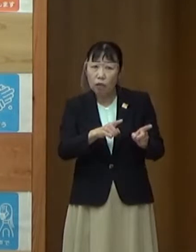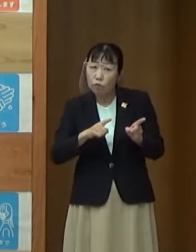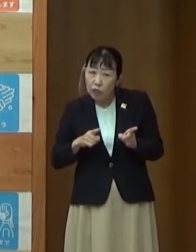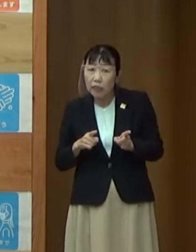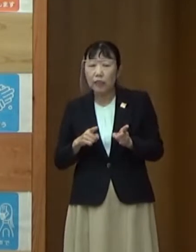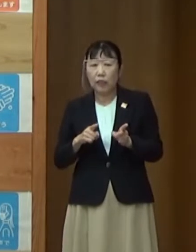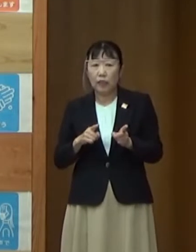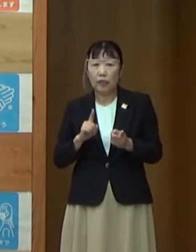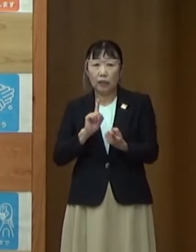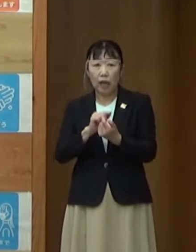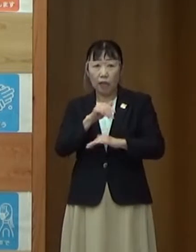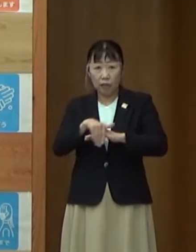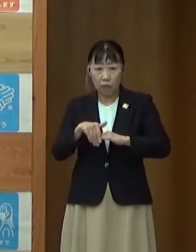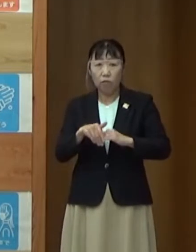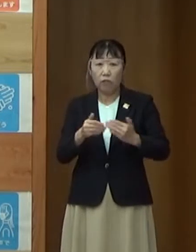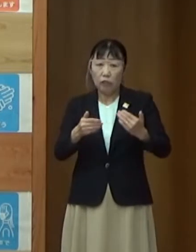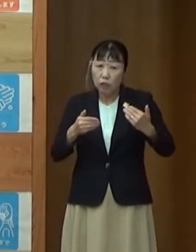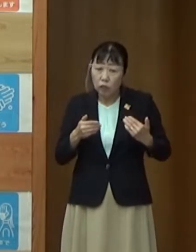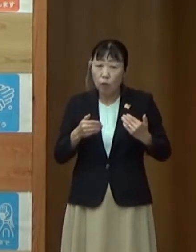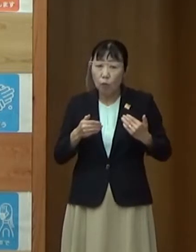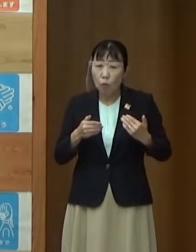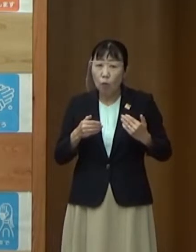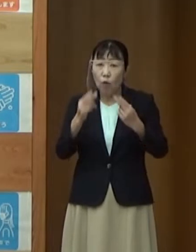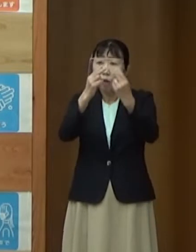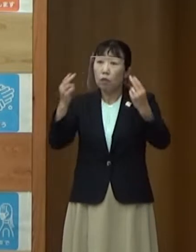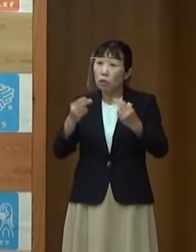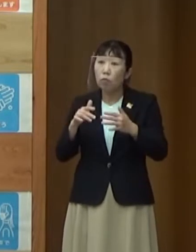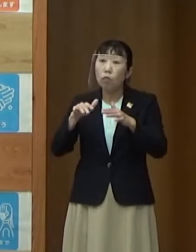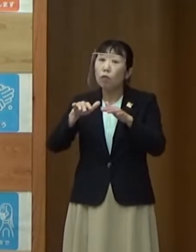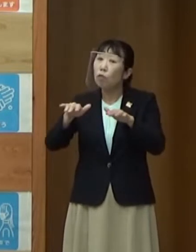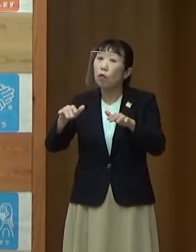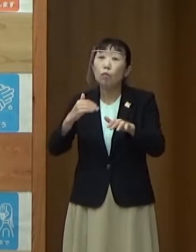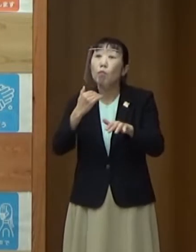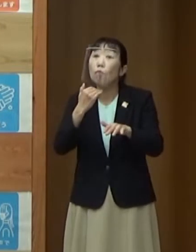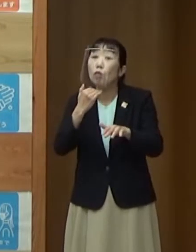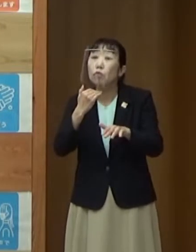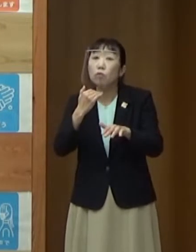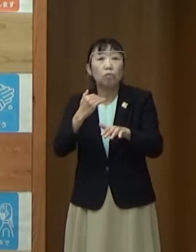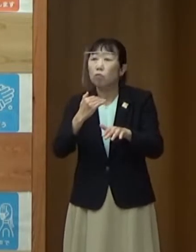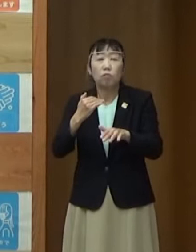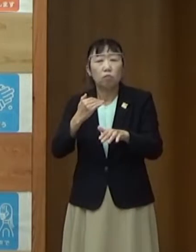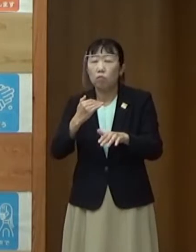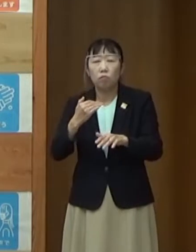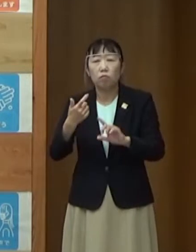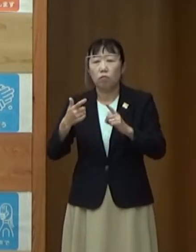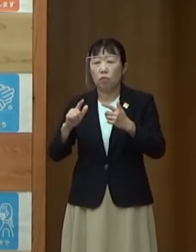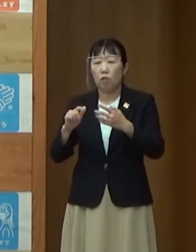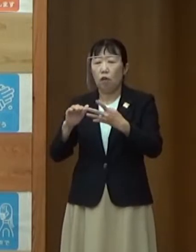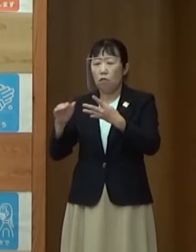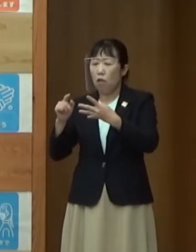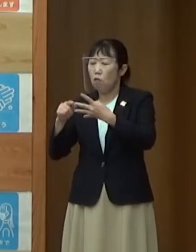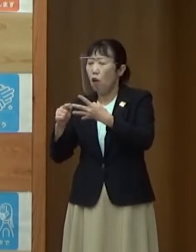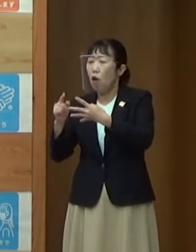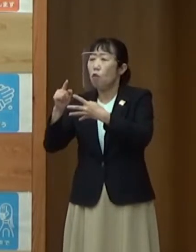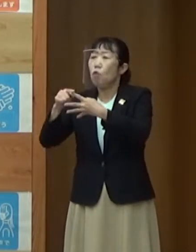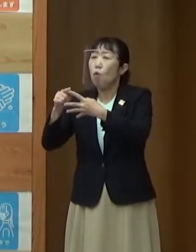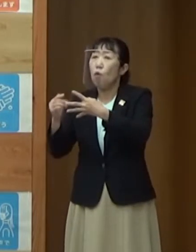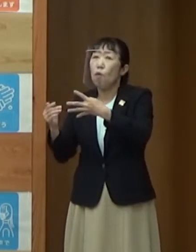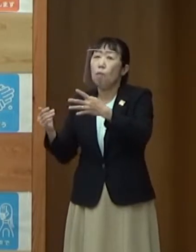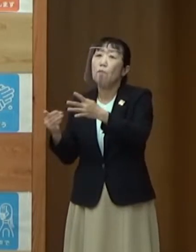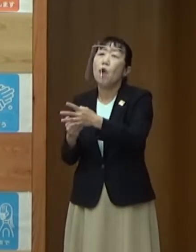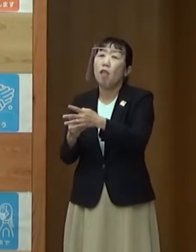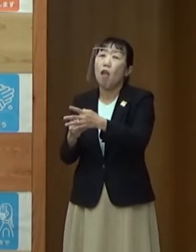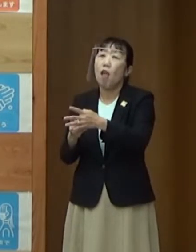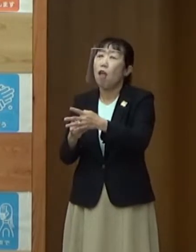が、その全土に感染が広がるのを待って、ステージが3とか4に待ってからですね、まん